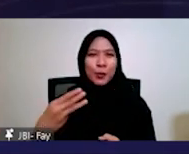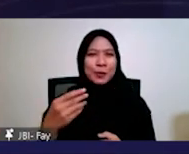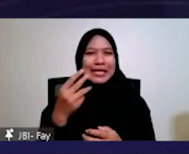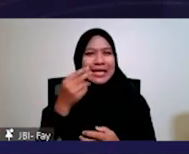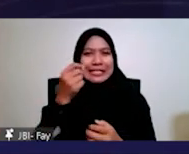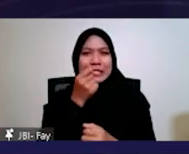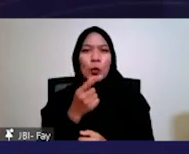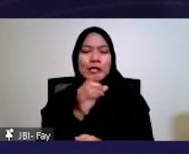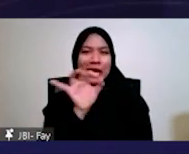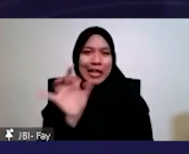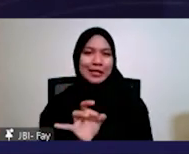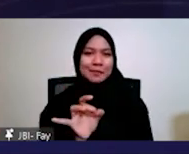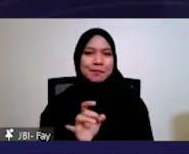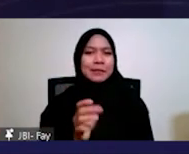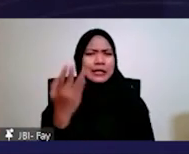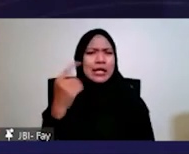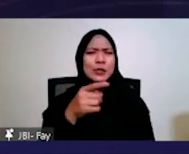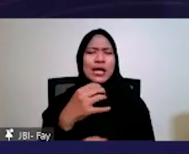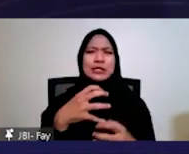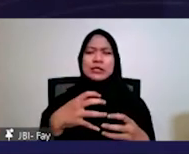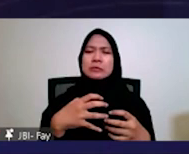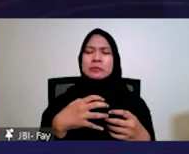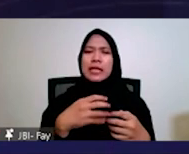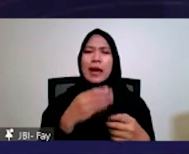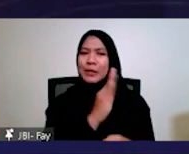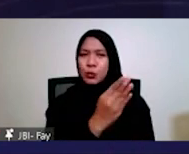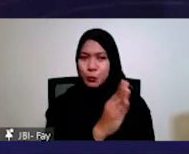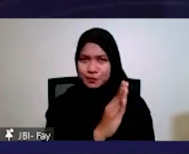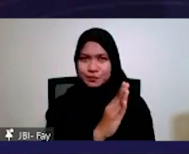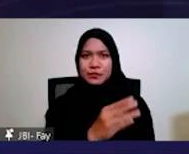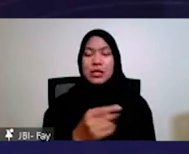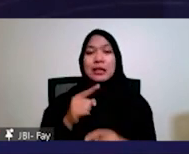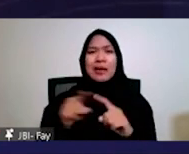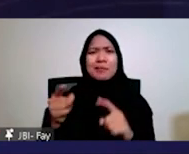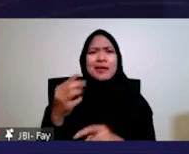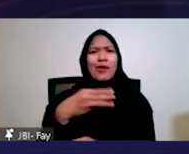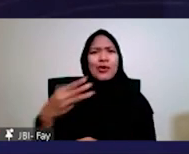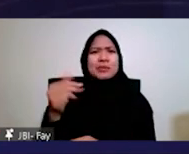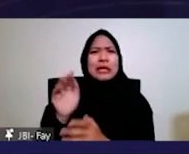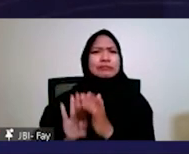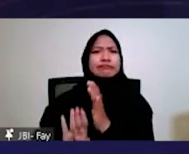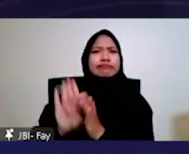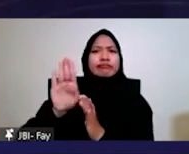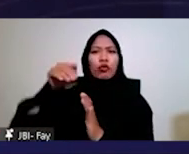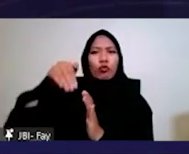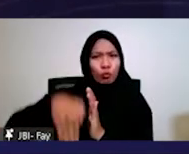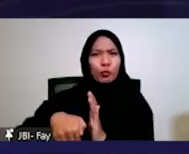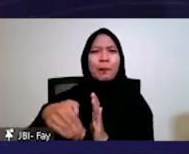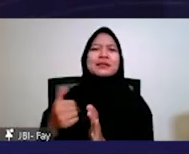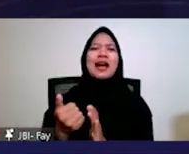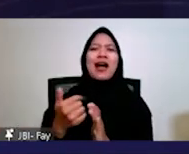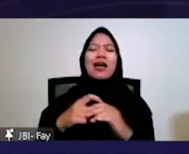itu ada yang Solid yang biru tapi ekonomi kita bisa naik bisa turun tergantung